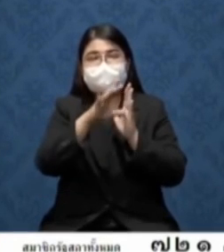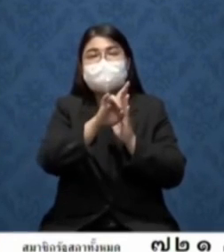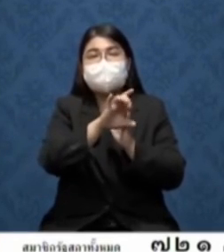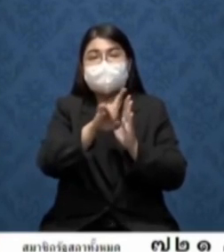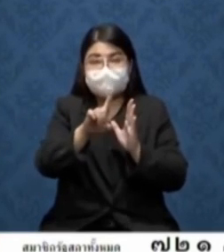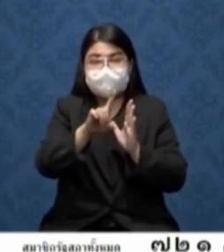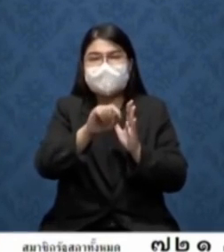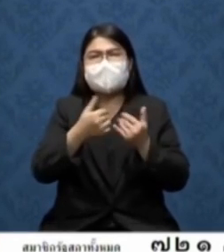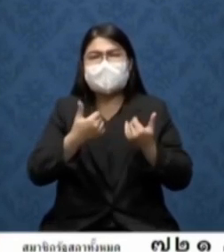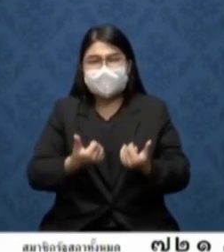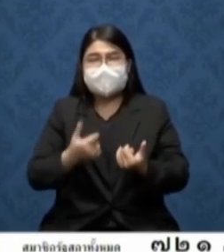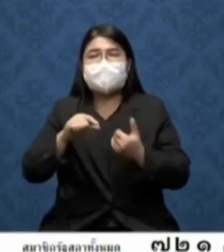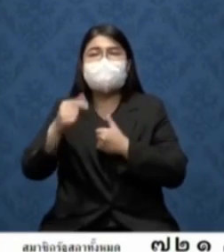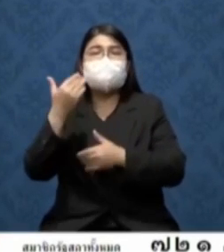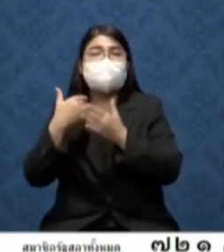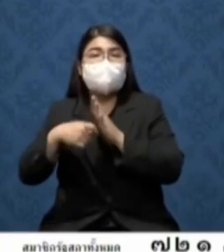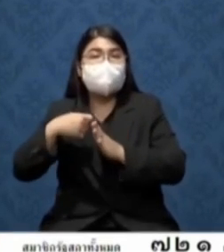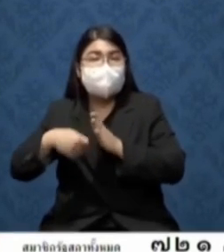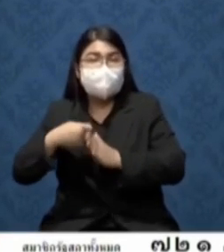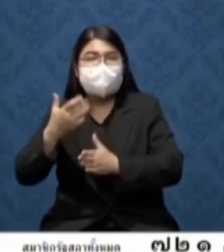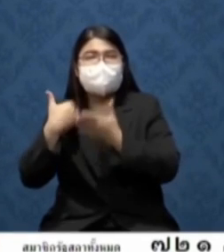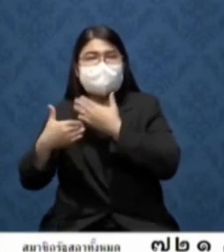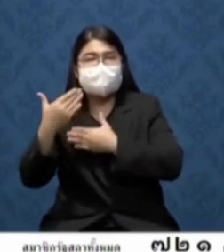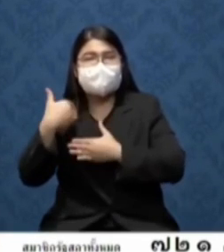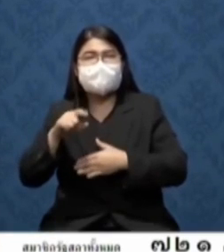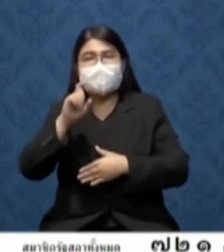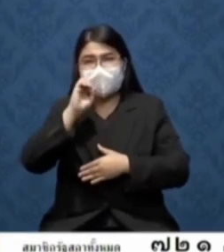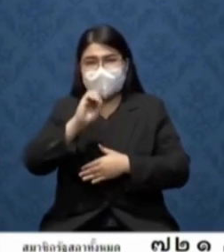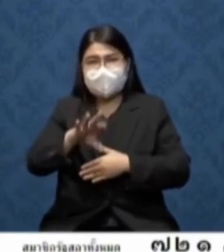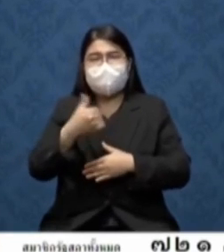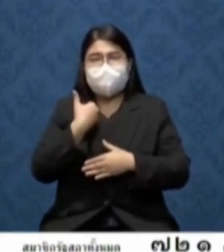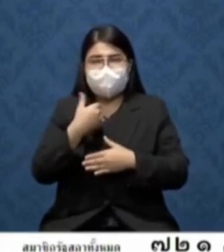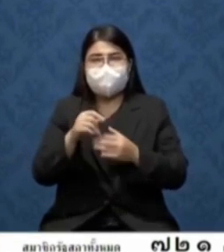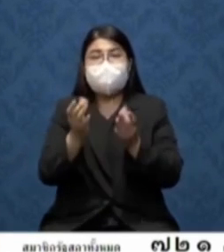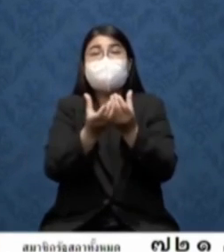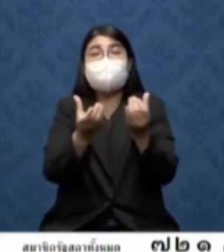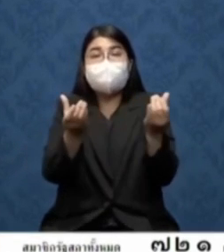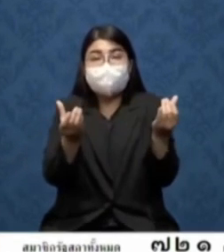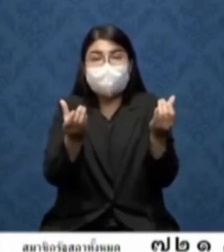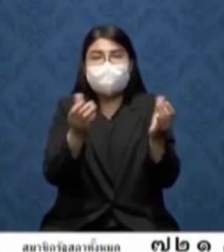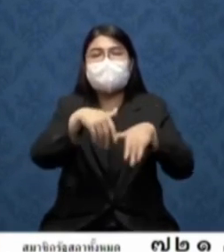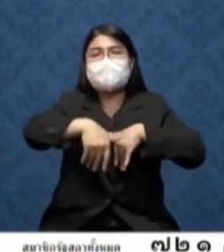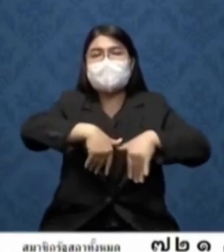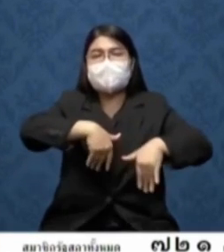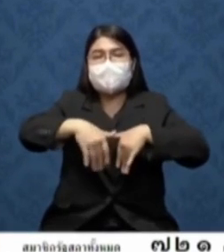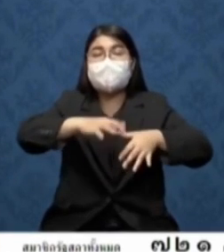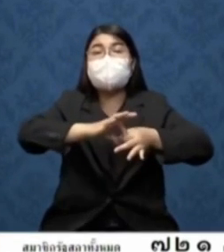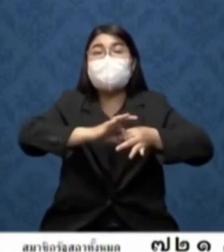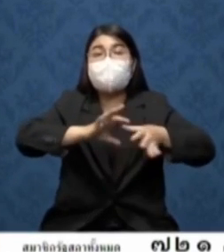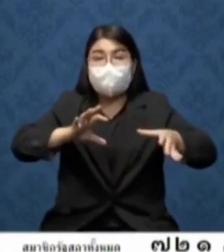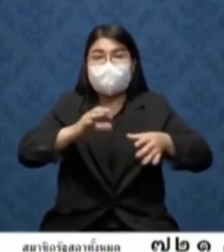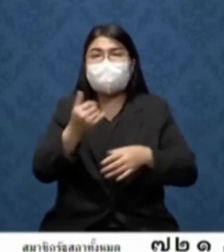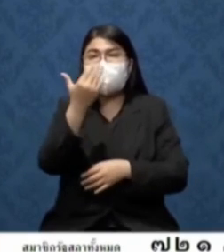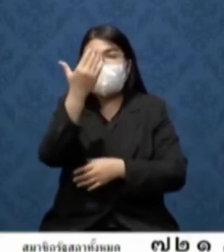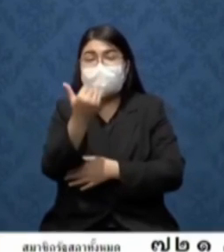ที่มาที่เราต้องเสนอร่างแก้ไขรัฐธรรมนูญฉบับปลดล็อกท้องถิ่นนี้เพื่อที่จะท